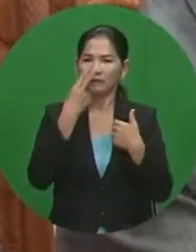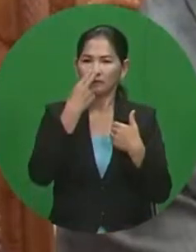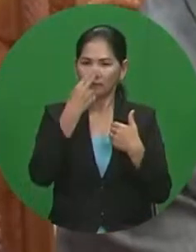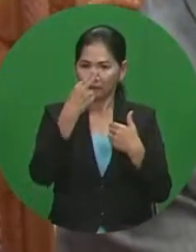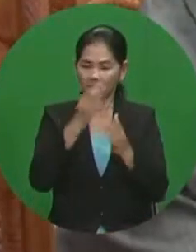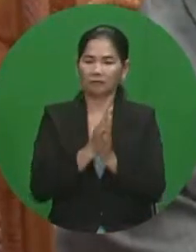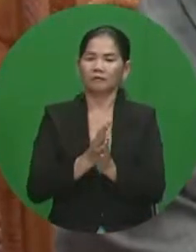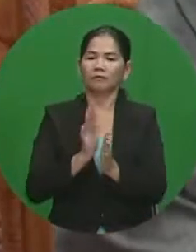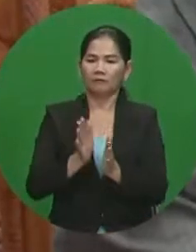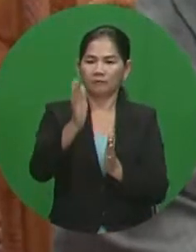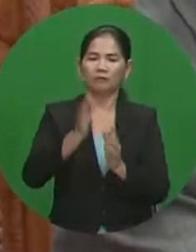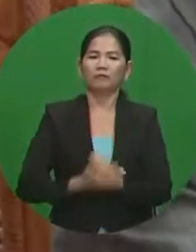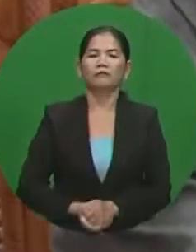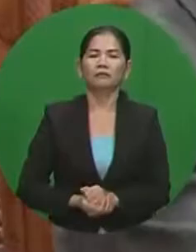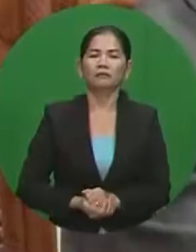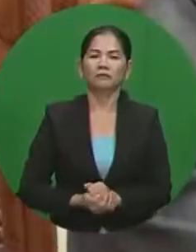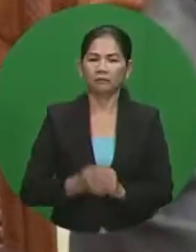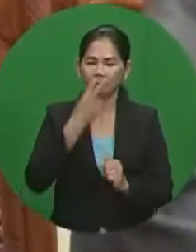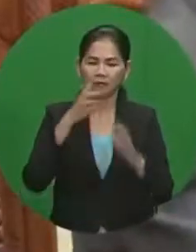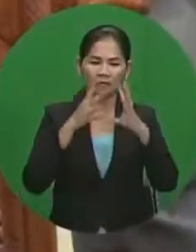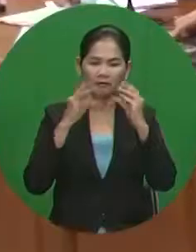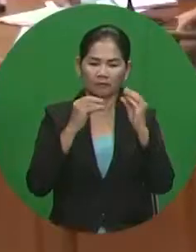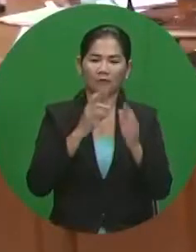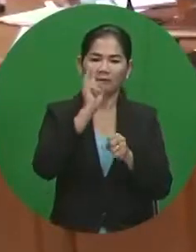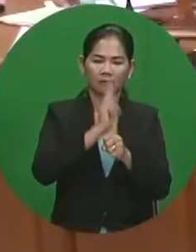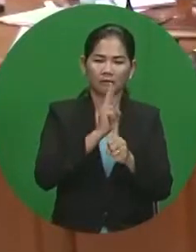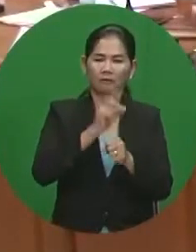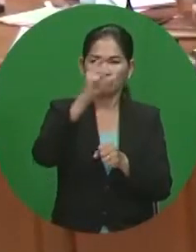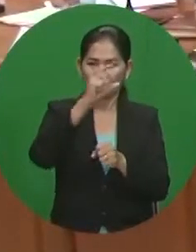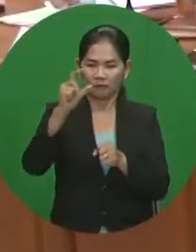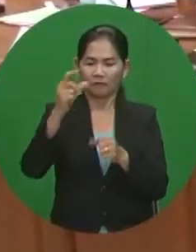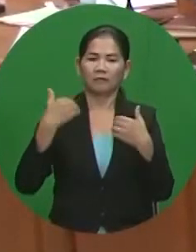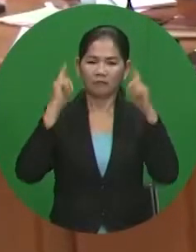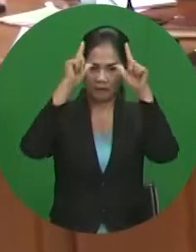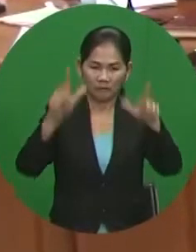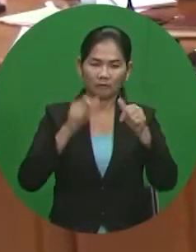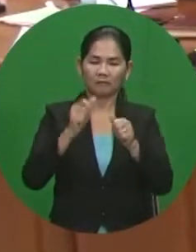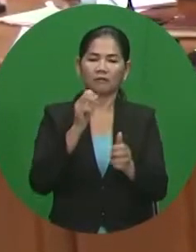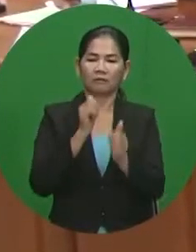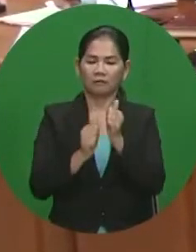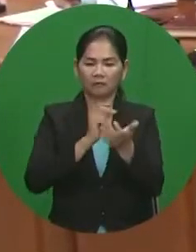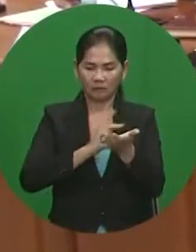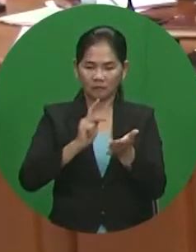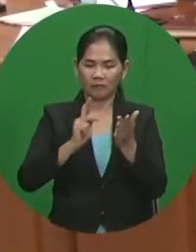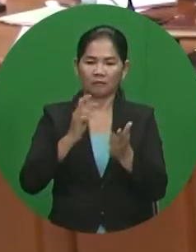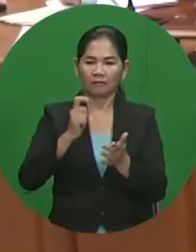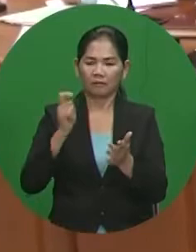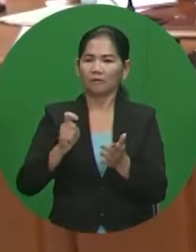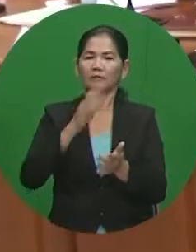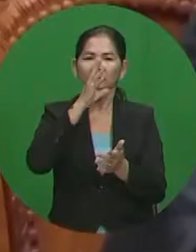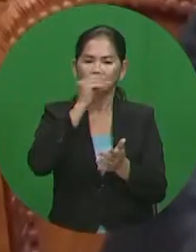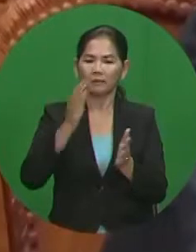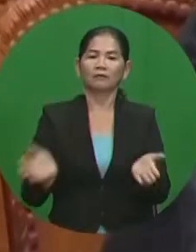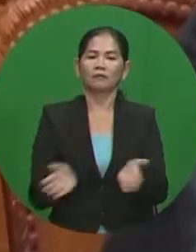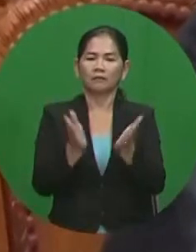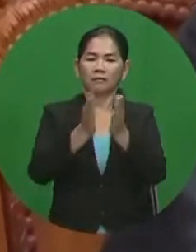ត្រូវការជាបន្ទាន់តាមរយៈកិច្ចប្រជុំសាមញ្ញប្រចាំសប្តាហ៍នេះដែរឯកឧត្តមរដ្ឋមន្ត្រីខៀវកញ្ញរិទ្ធបានលើកទឹកចិត្ត